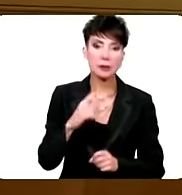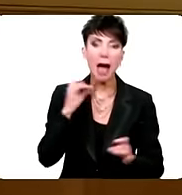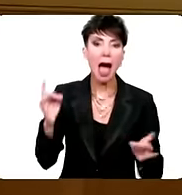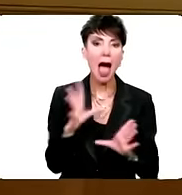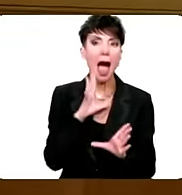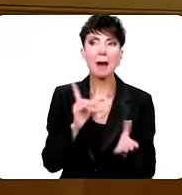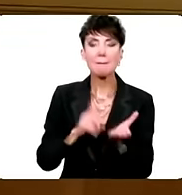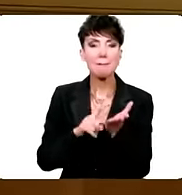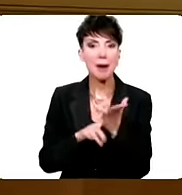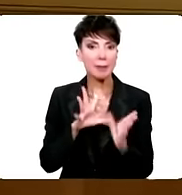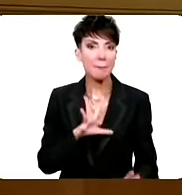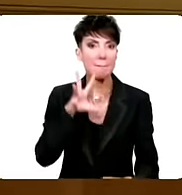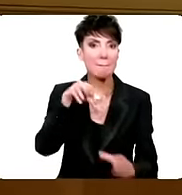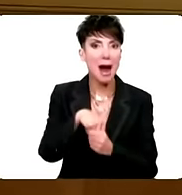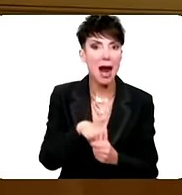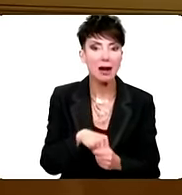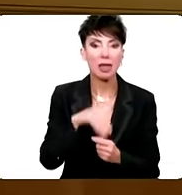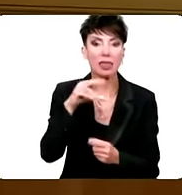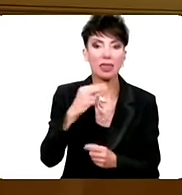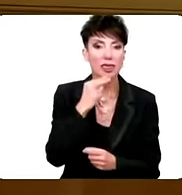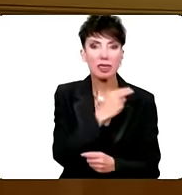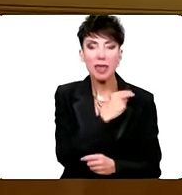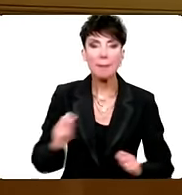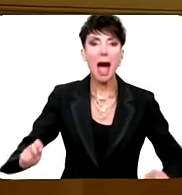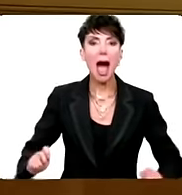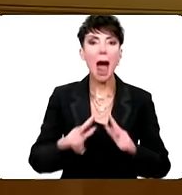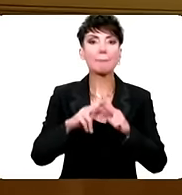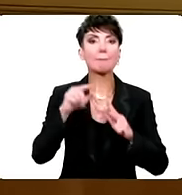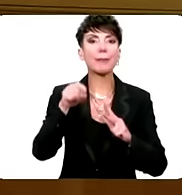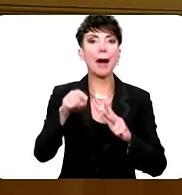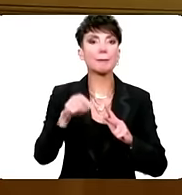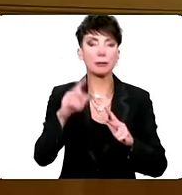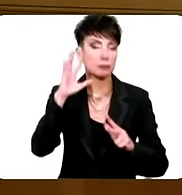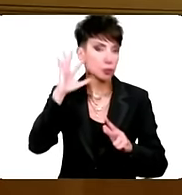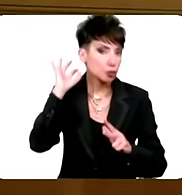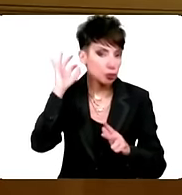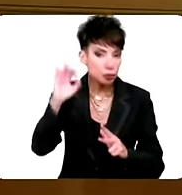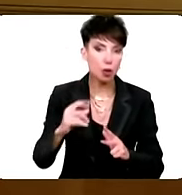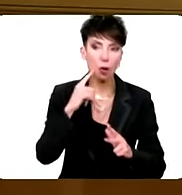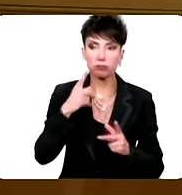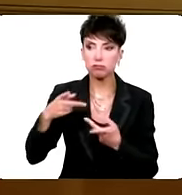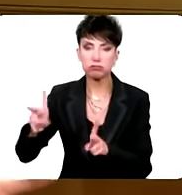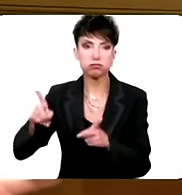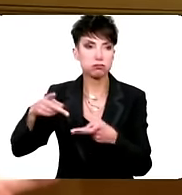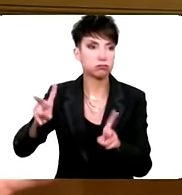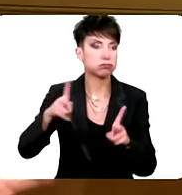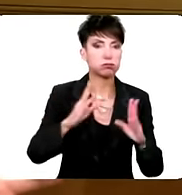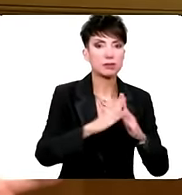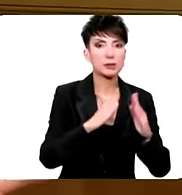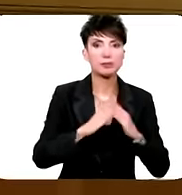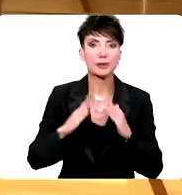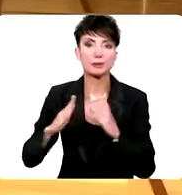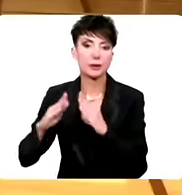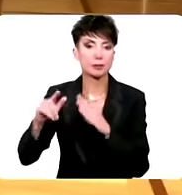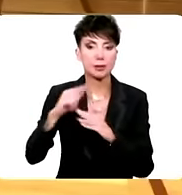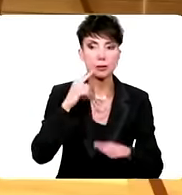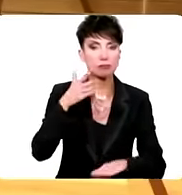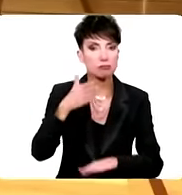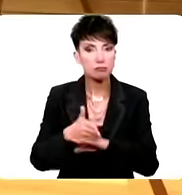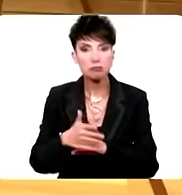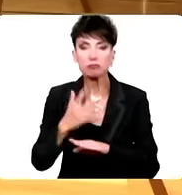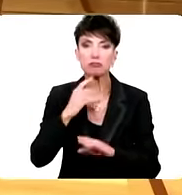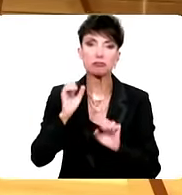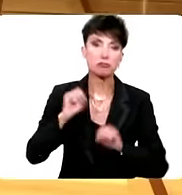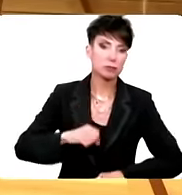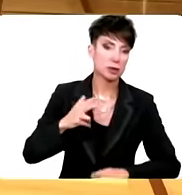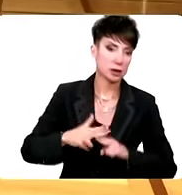παρεμβάσεις στην βραχυχρόνια μίσθωση, πάλι για να απελευθερώσουμε περισσότερα σπίτια για ενοικίαση. Έχουμε σημαντικότερες